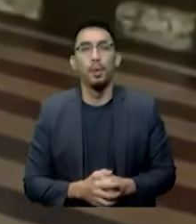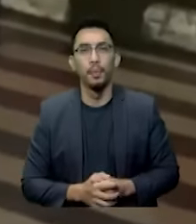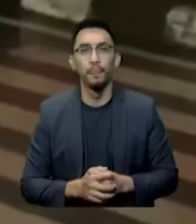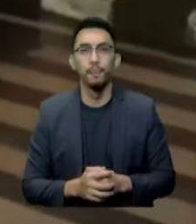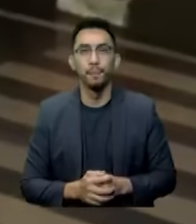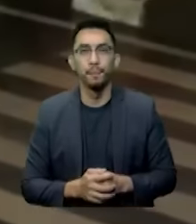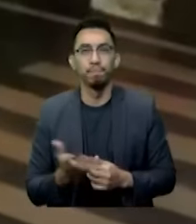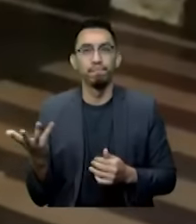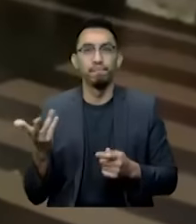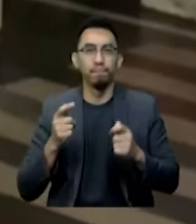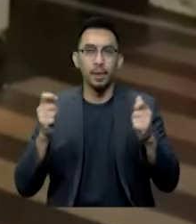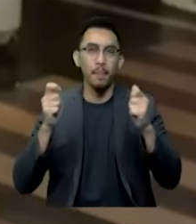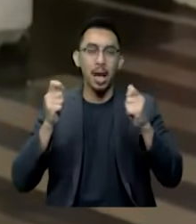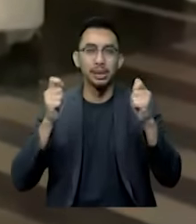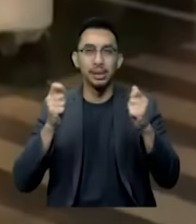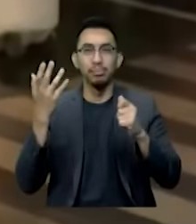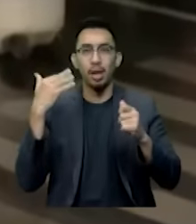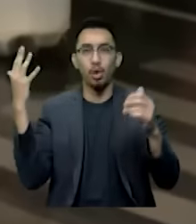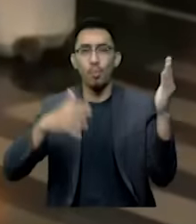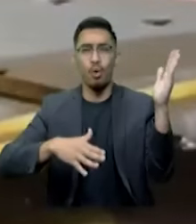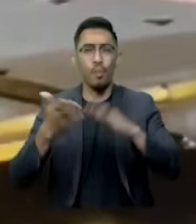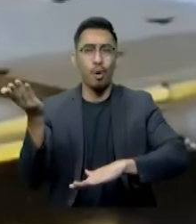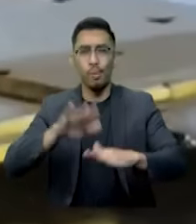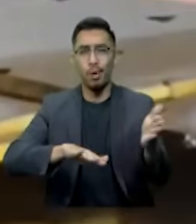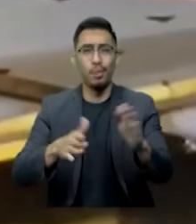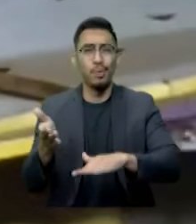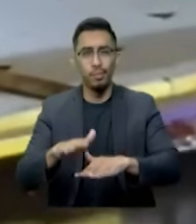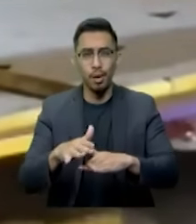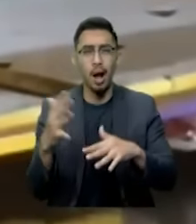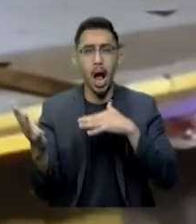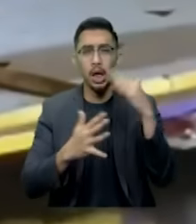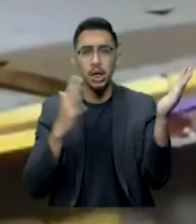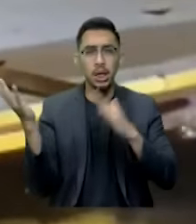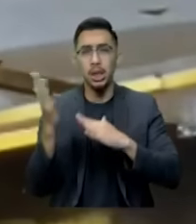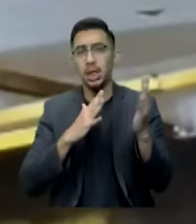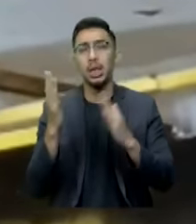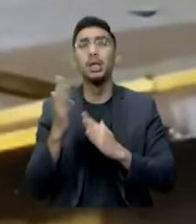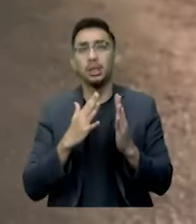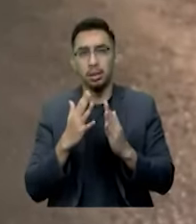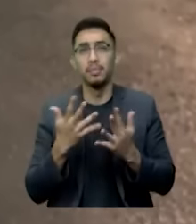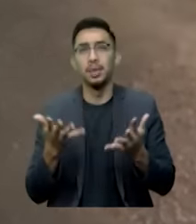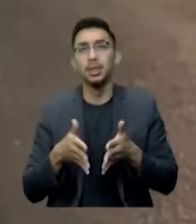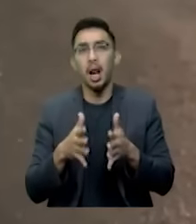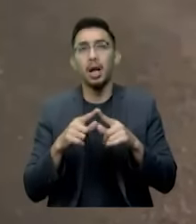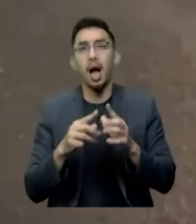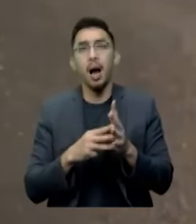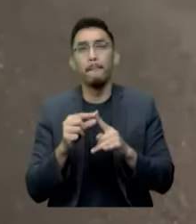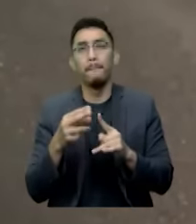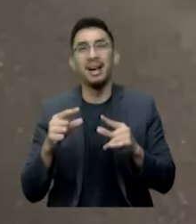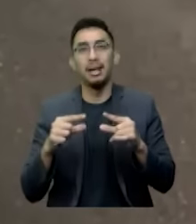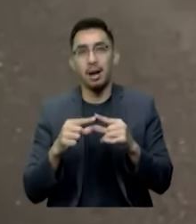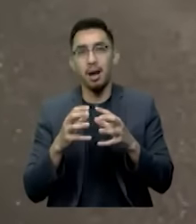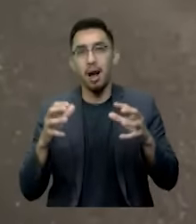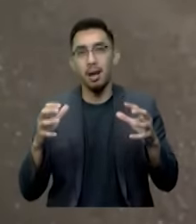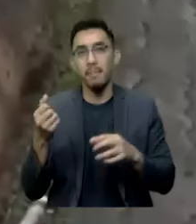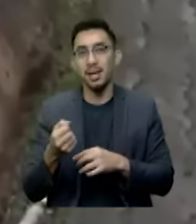Sejumlah alat peraga kampanye ini roboh pasca diguyur hujan deras disertai angin kencang. Pagar sebuah taman di Jalan Ampera Raya Pasar Minggu